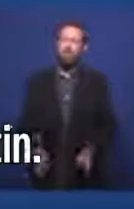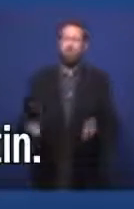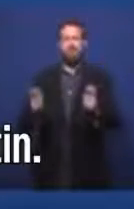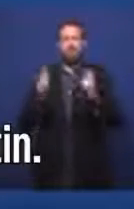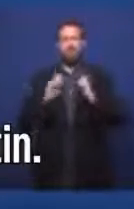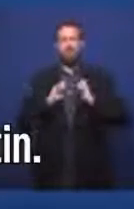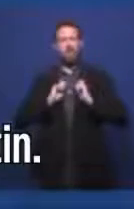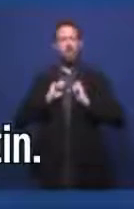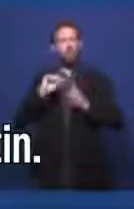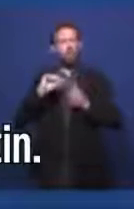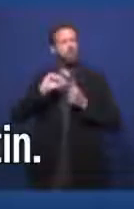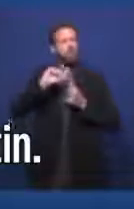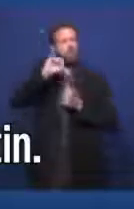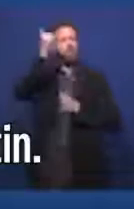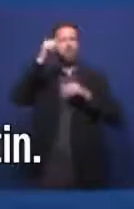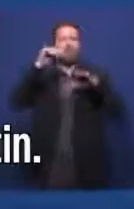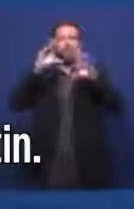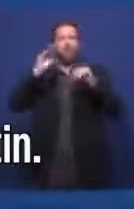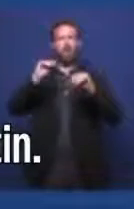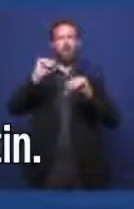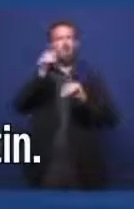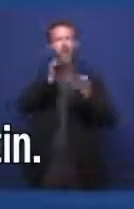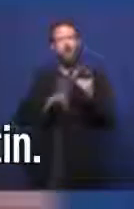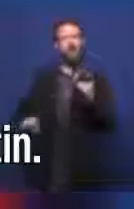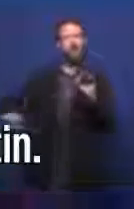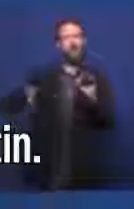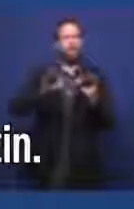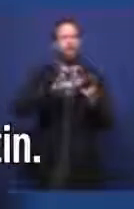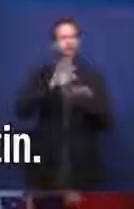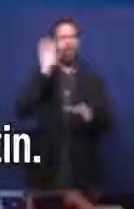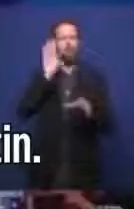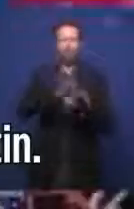tête du premier tour de ce scrutin.